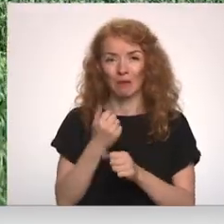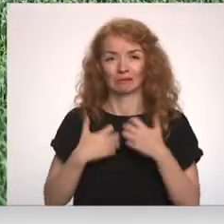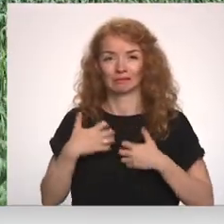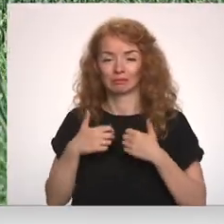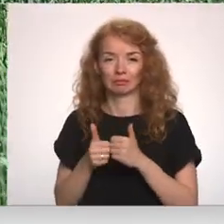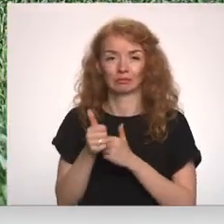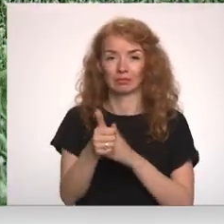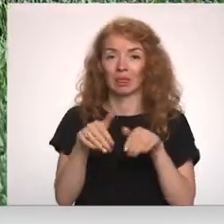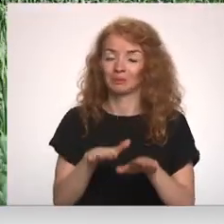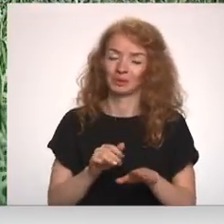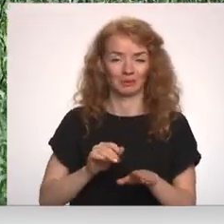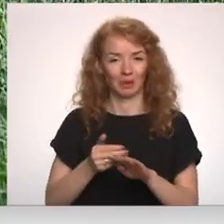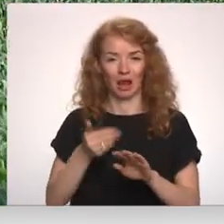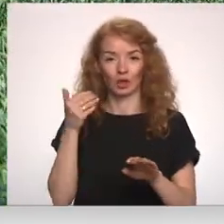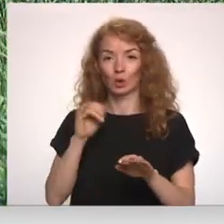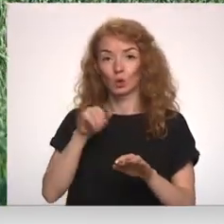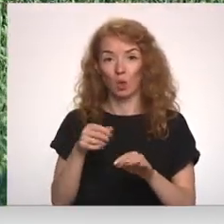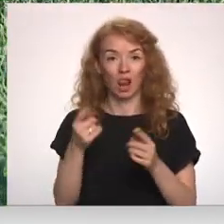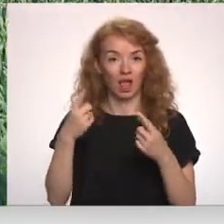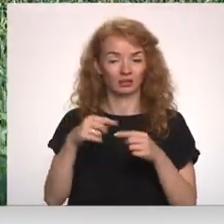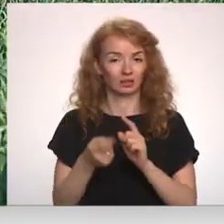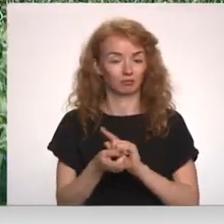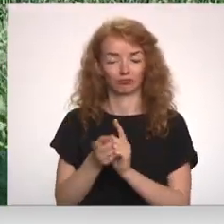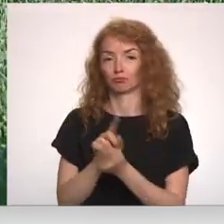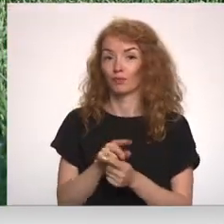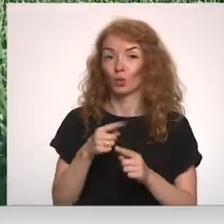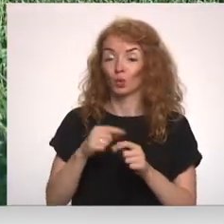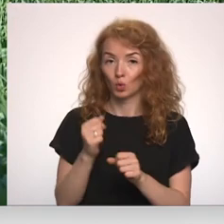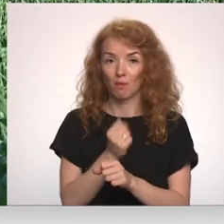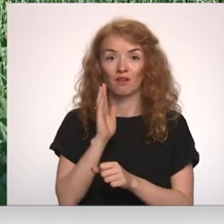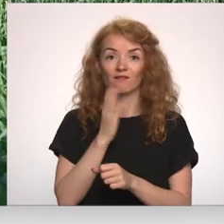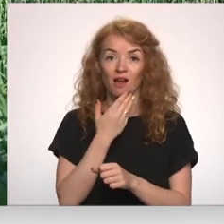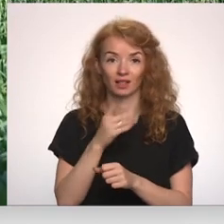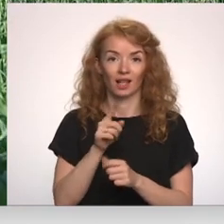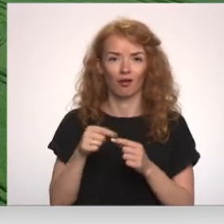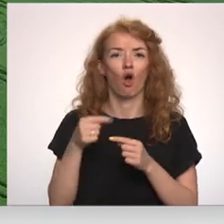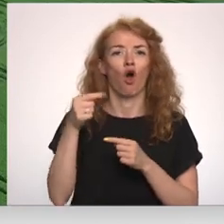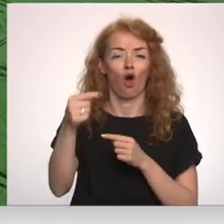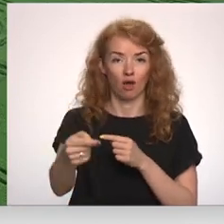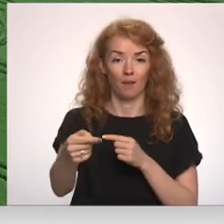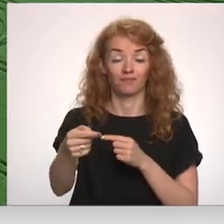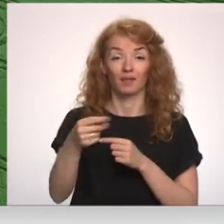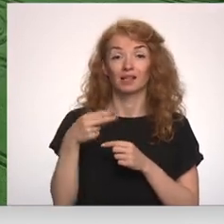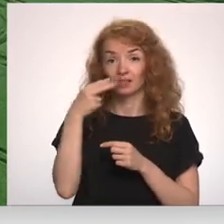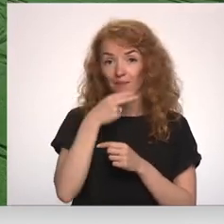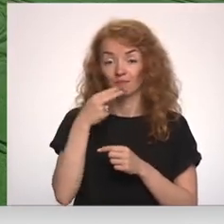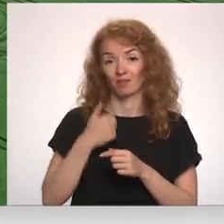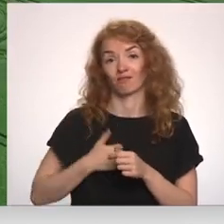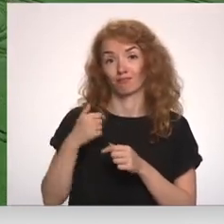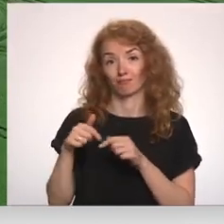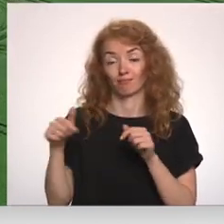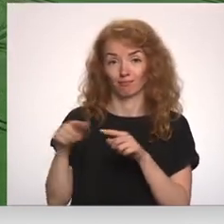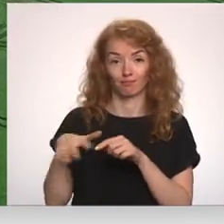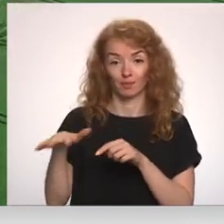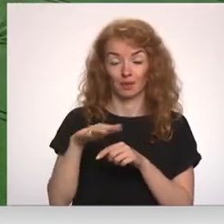par agru, jo viss var mainīties ļoti strauji, un tomēr vasara vēl ir gara. Zemnieku saimniecībā Putriņas, kā piemēram,